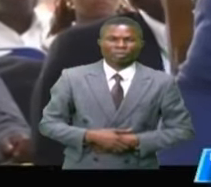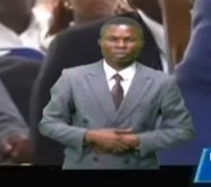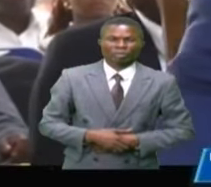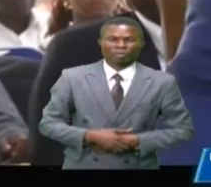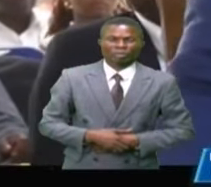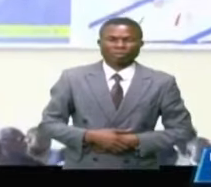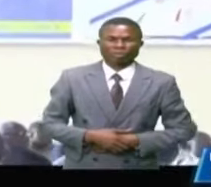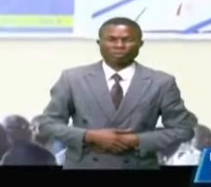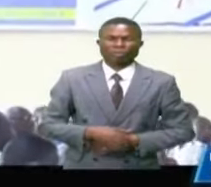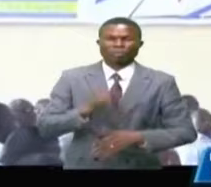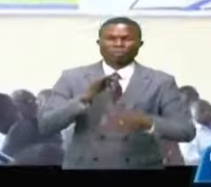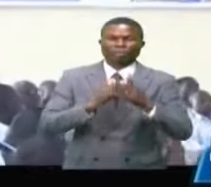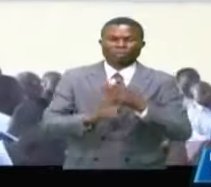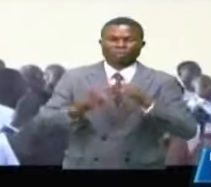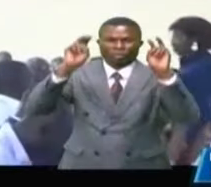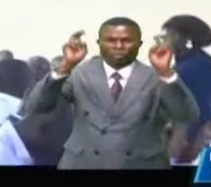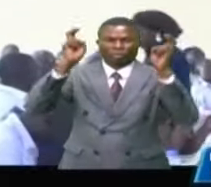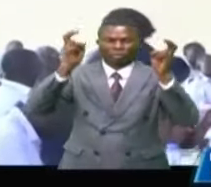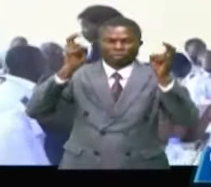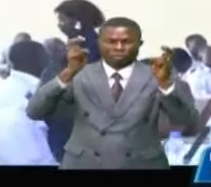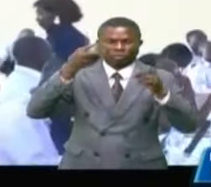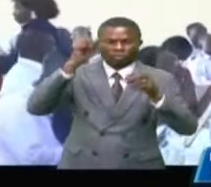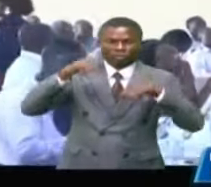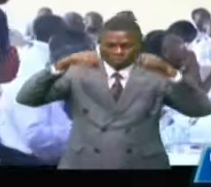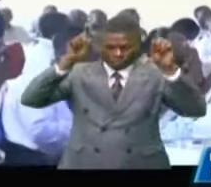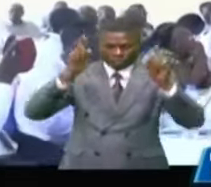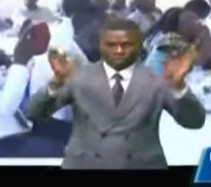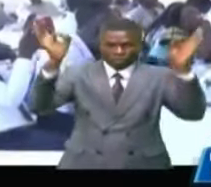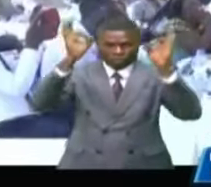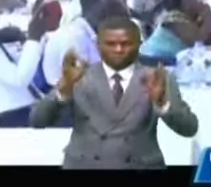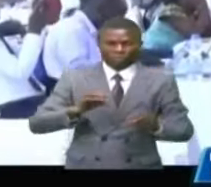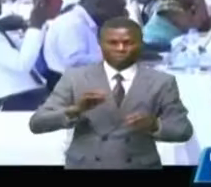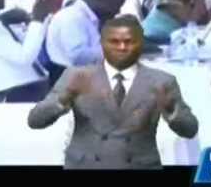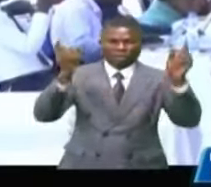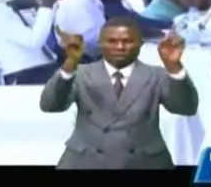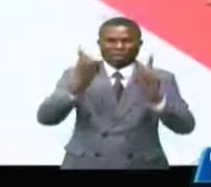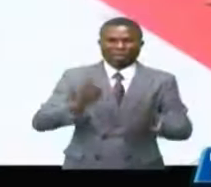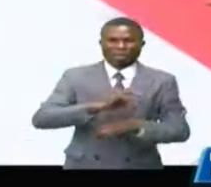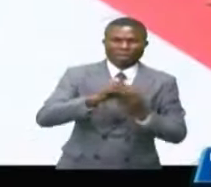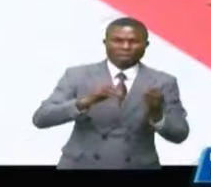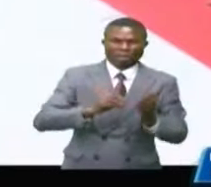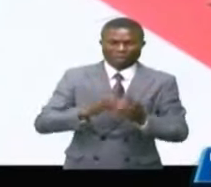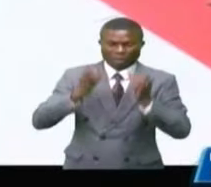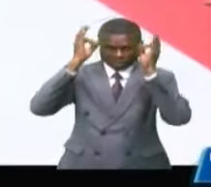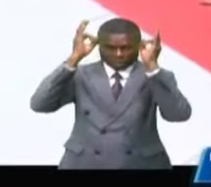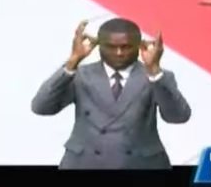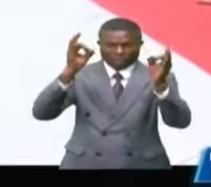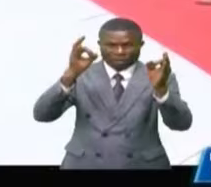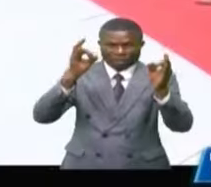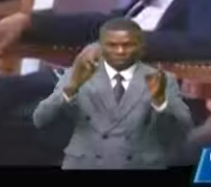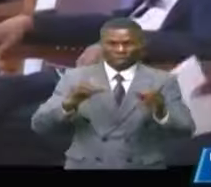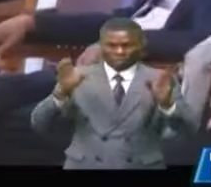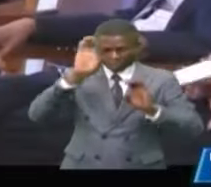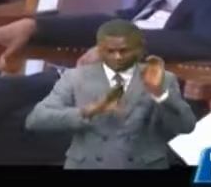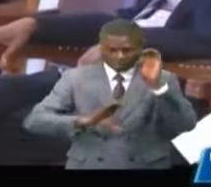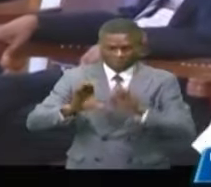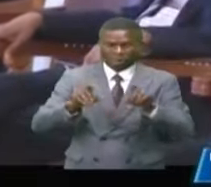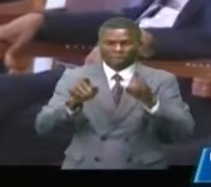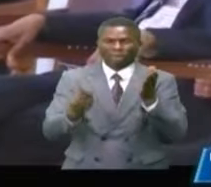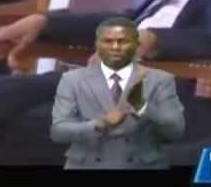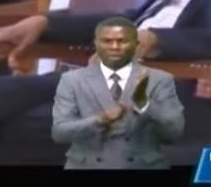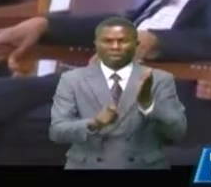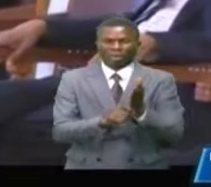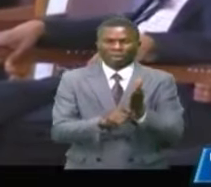intégration, tel est le thème de la première édition du Forum d'Afrique centrale pour l'éducation, la science, la technologie